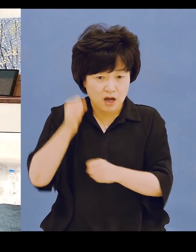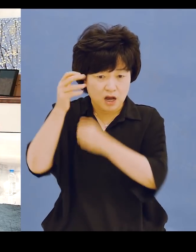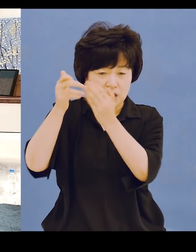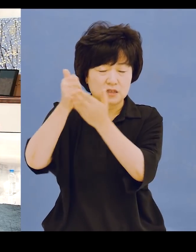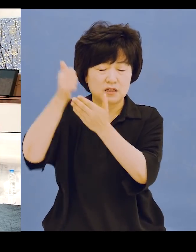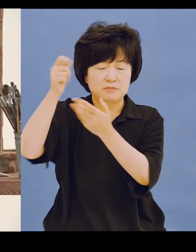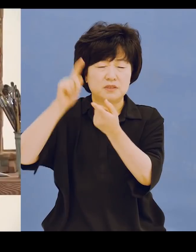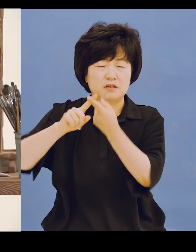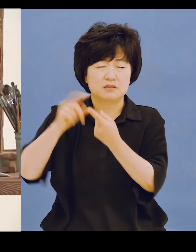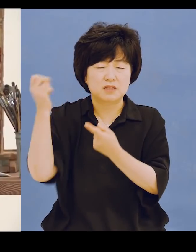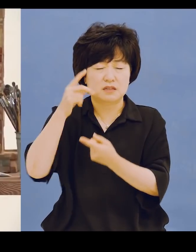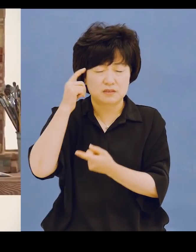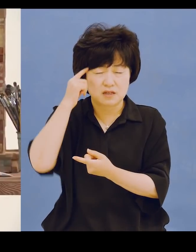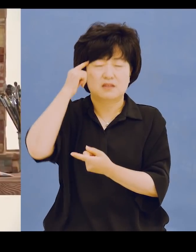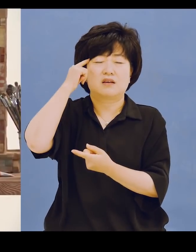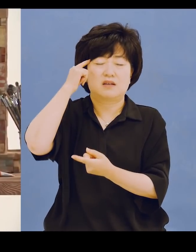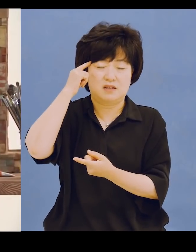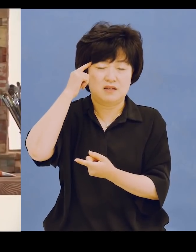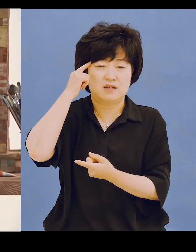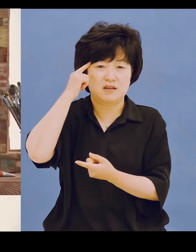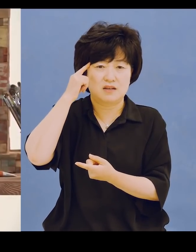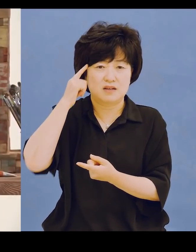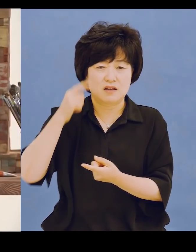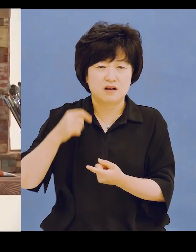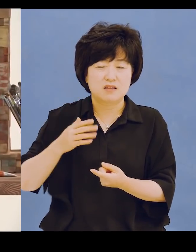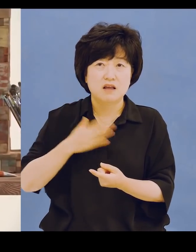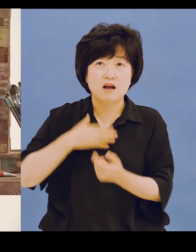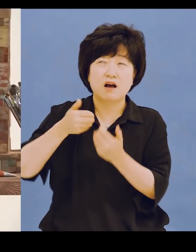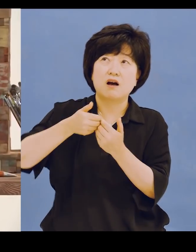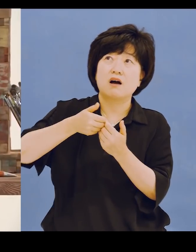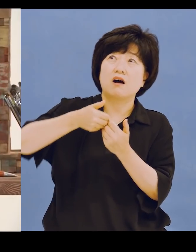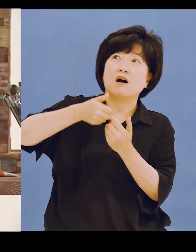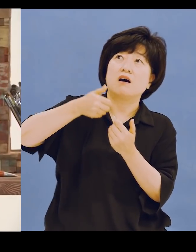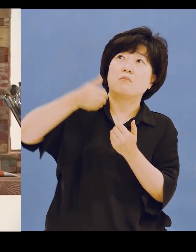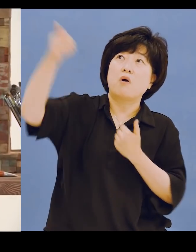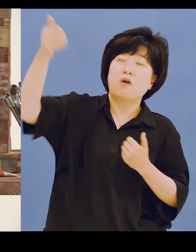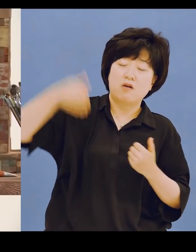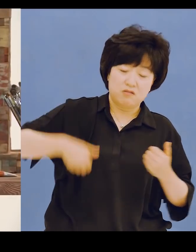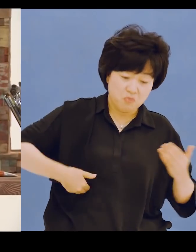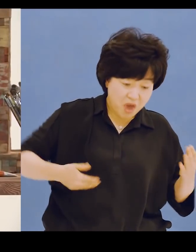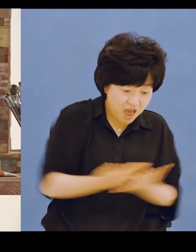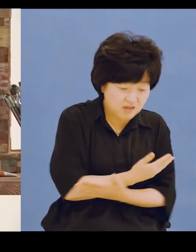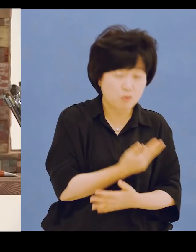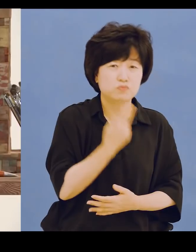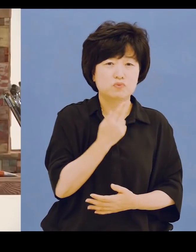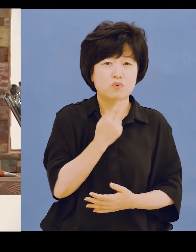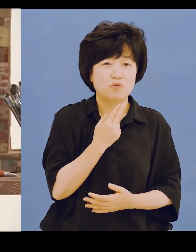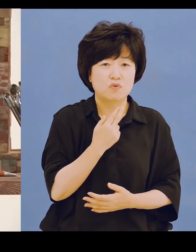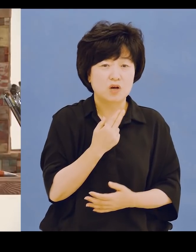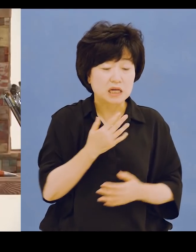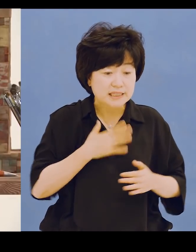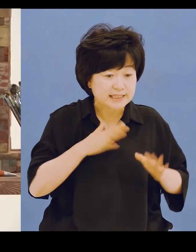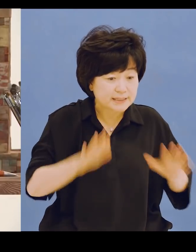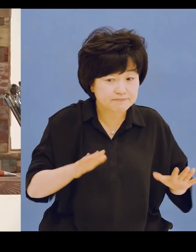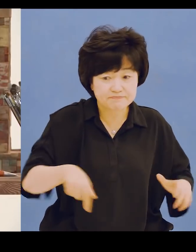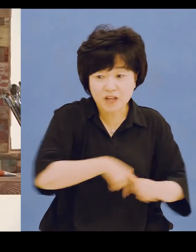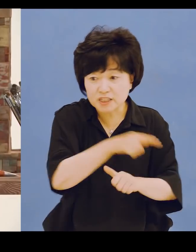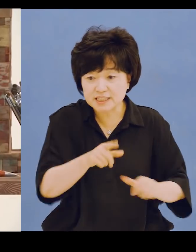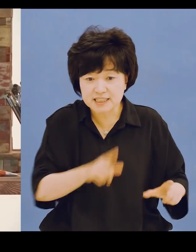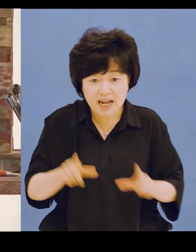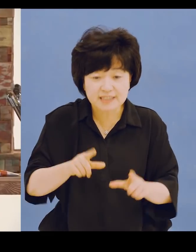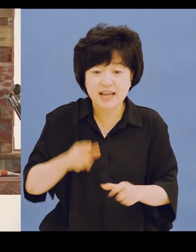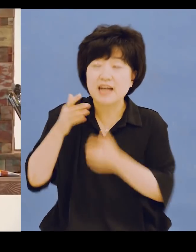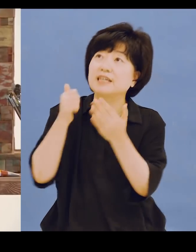계기가 됐고 네네. 정말 이 회개라는 거에서 우리가 얼마나 멀어져 있었는지 내 현실을 살아가기 위해서 하나님한테 바라기만